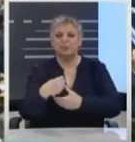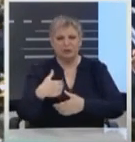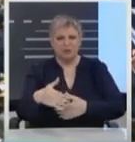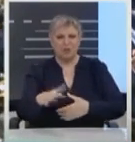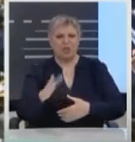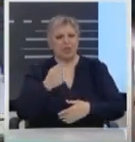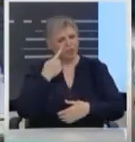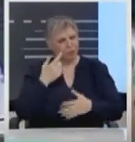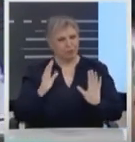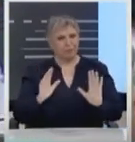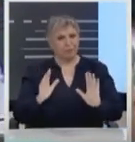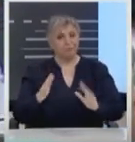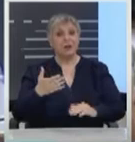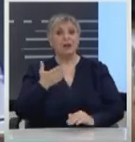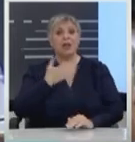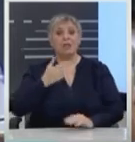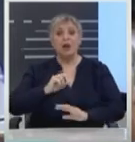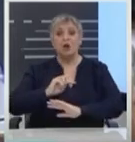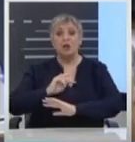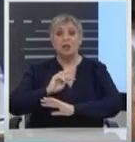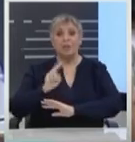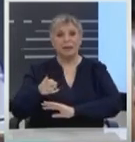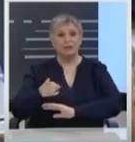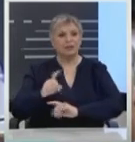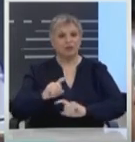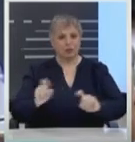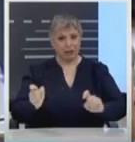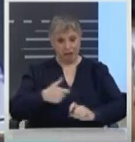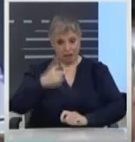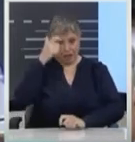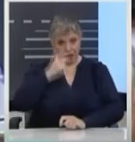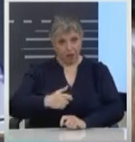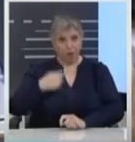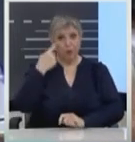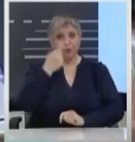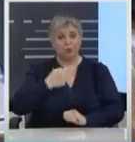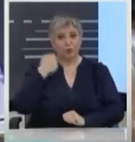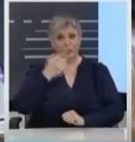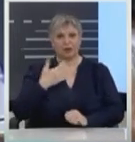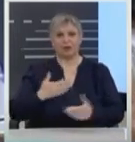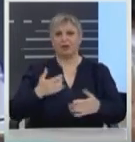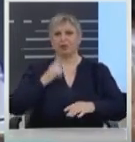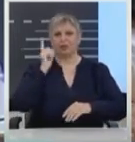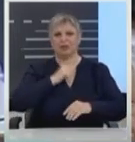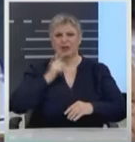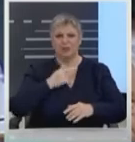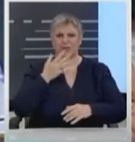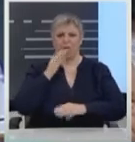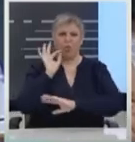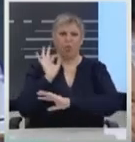λοιπόν παρακαλώ. Αυτό που θέλω να σας πω κύριε Μητσοτάκη είναι ότι εγώ σε ό,τι με αφορά, γιατί είπα ότι είμαι ψεύτης, σας κάνω προσωπικές